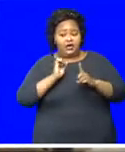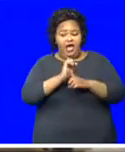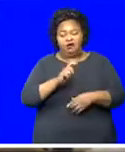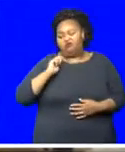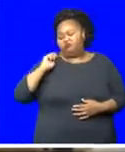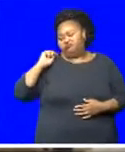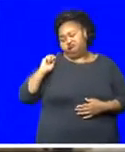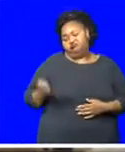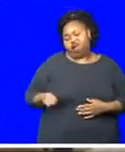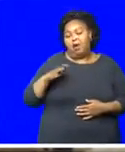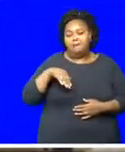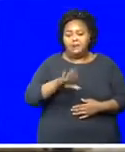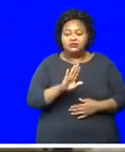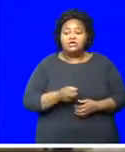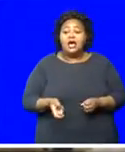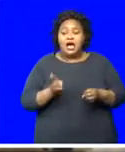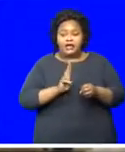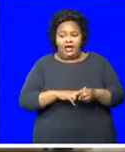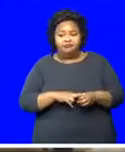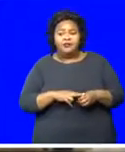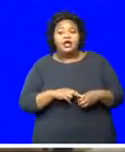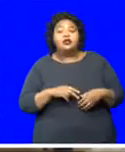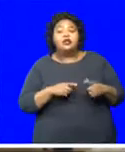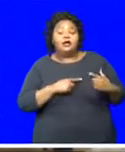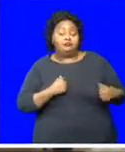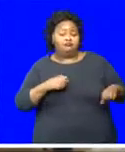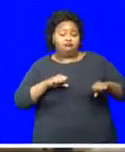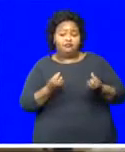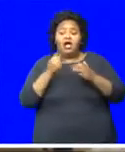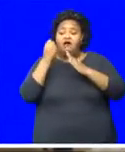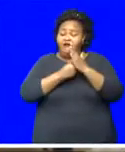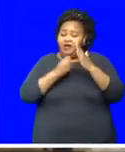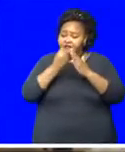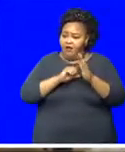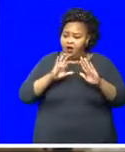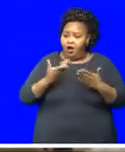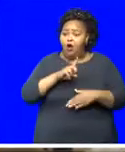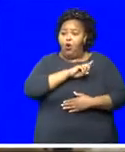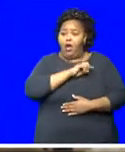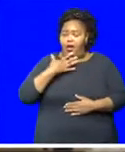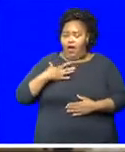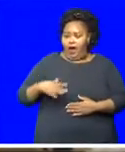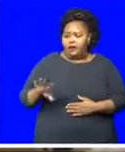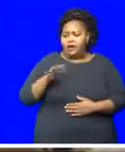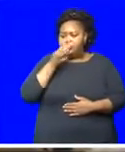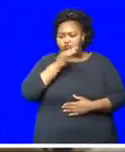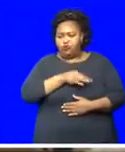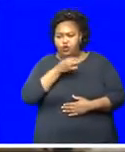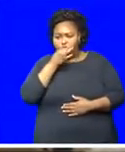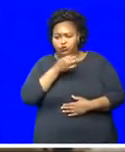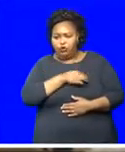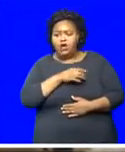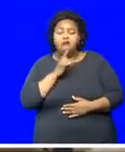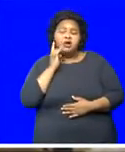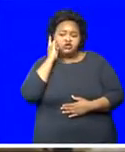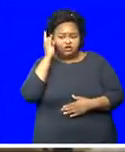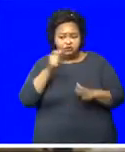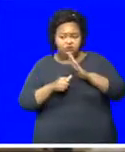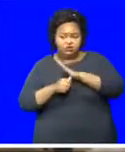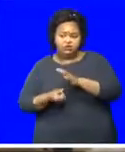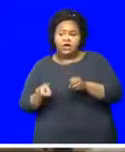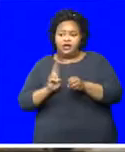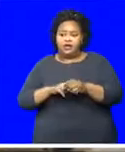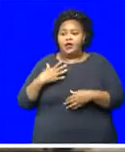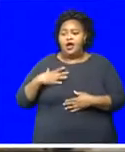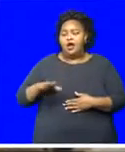nale depression le kanjalo ngoba kunabo depression laba abangwa ngeletinye timvo maybe mijolo noma singathi idimali kushaye kanani nani